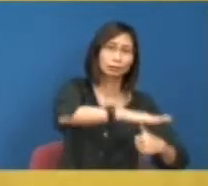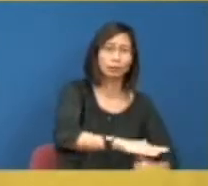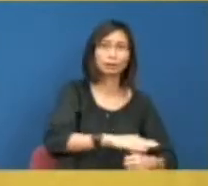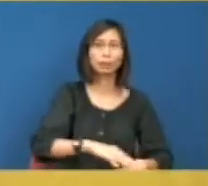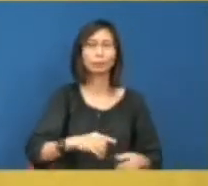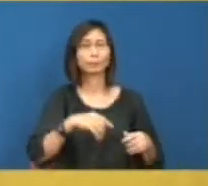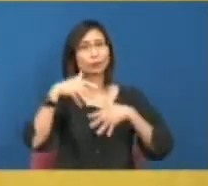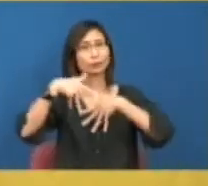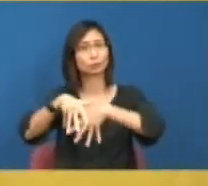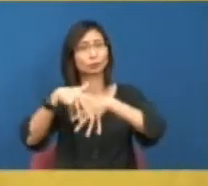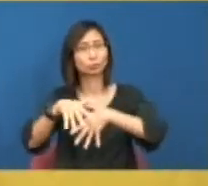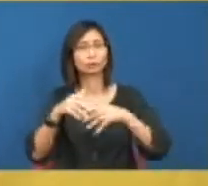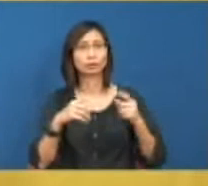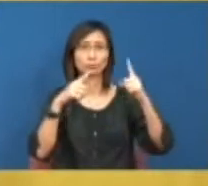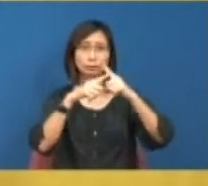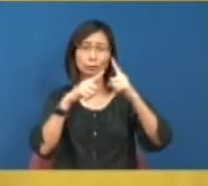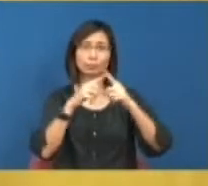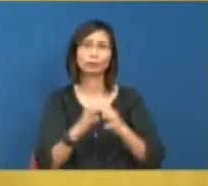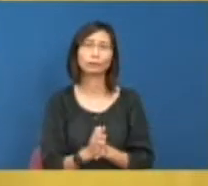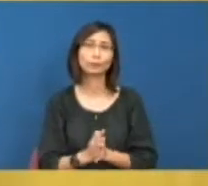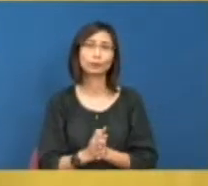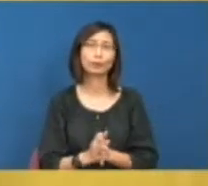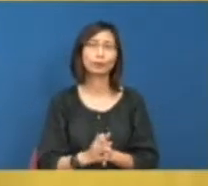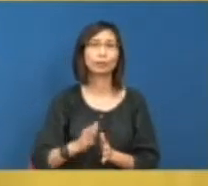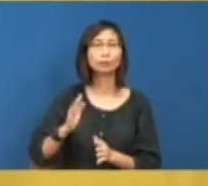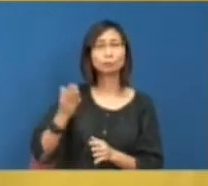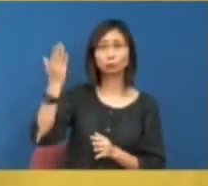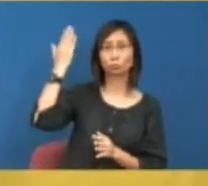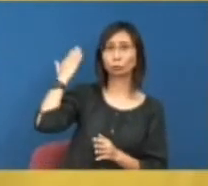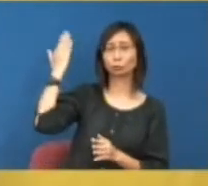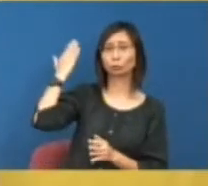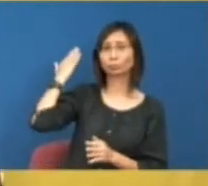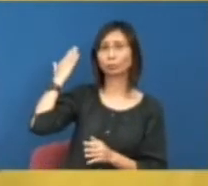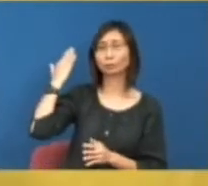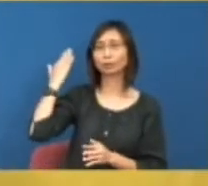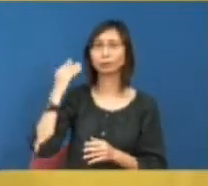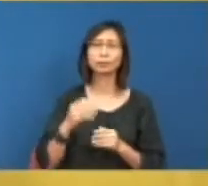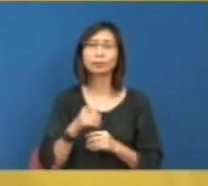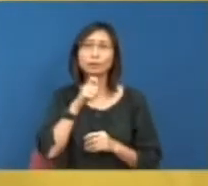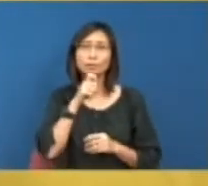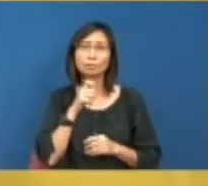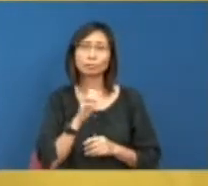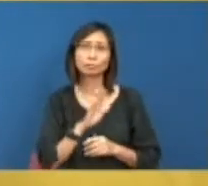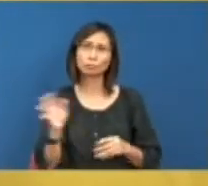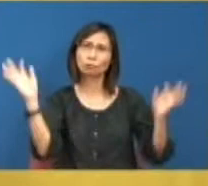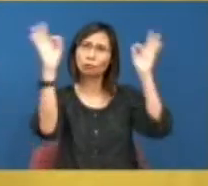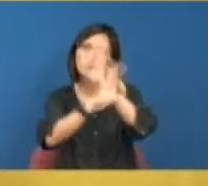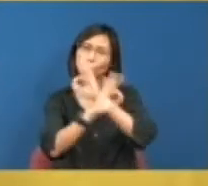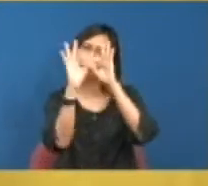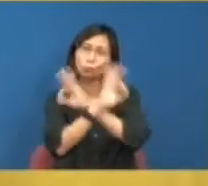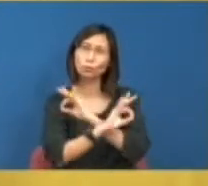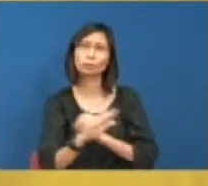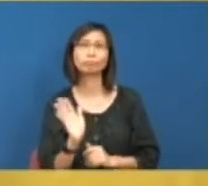話，喺當日嚟講，大家唔好誤會就係話，有一小撮人係